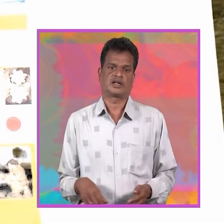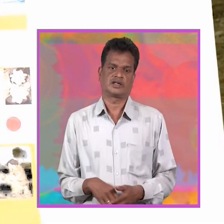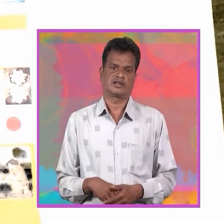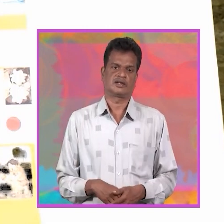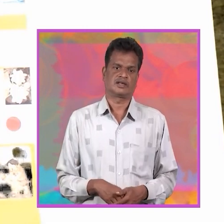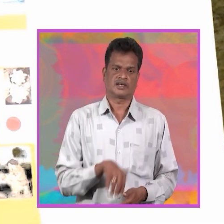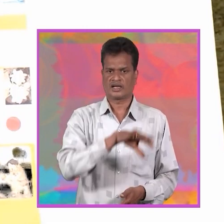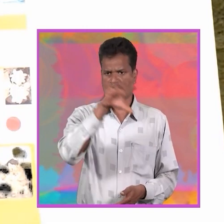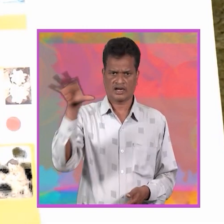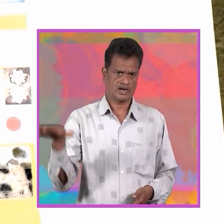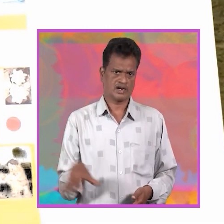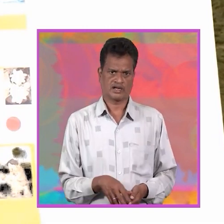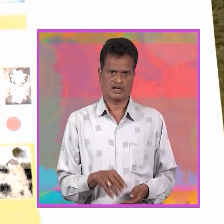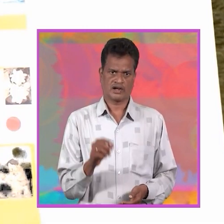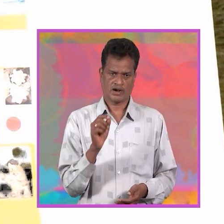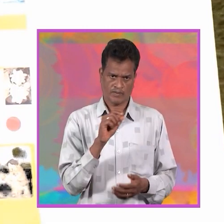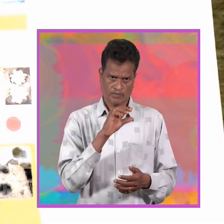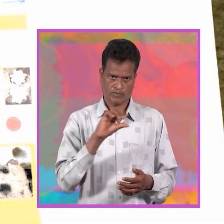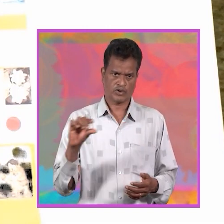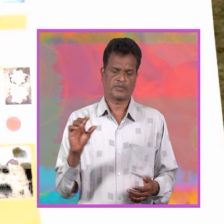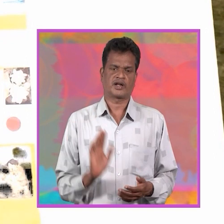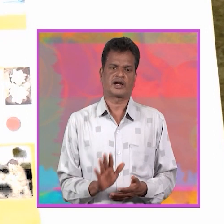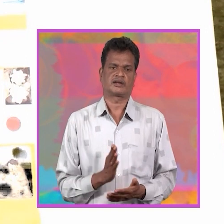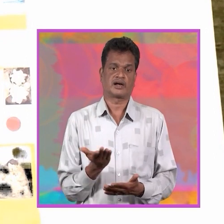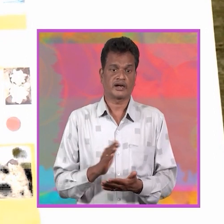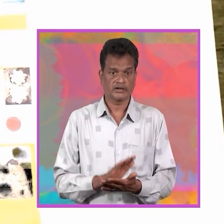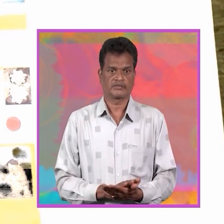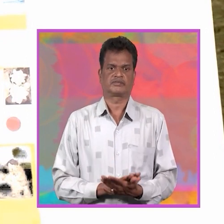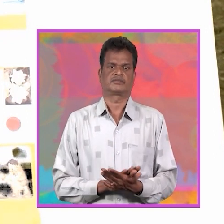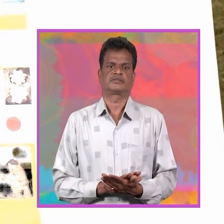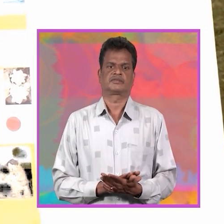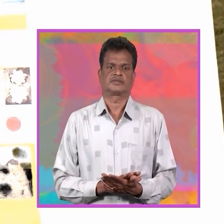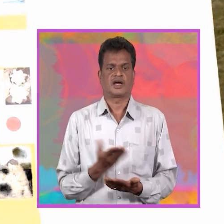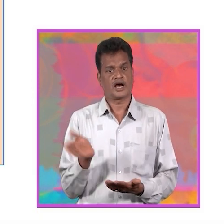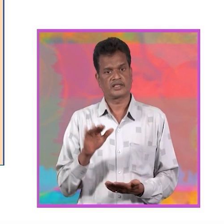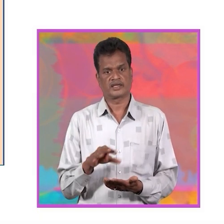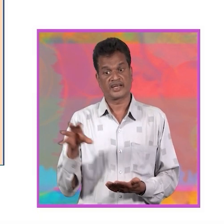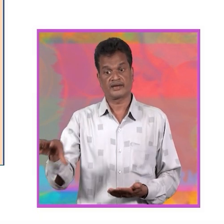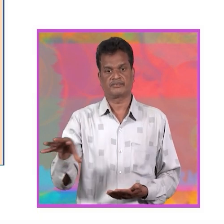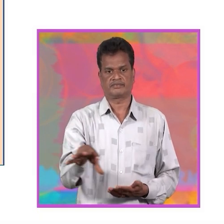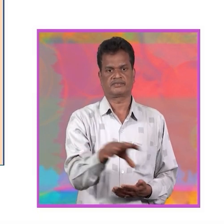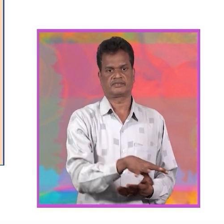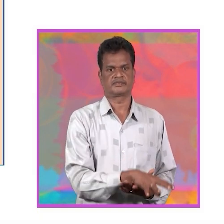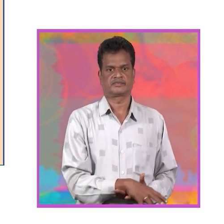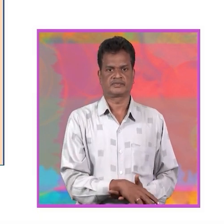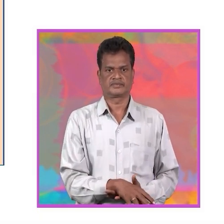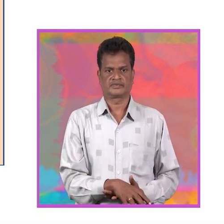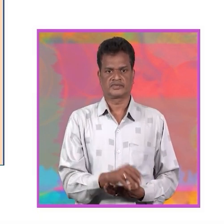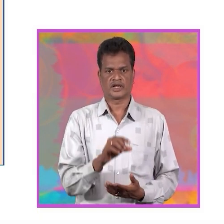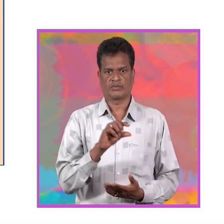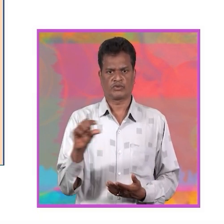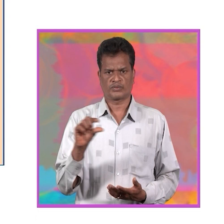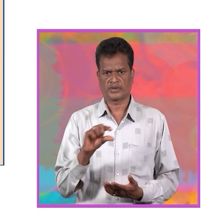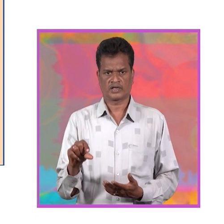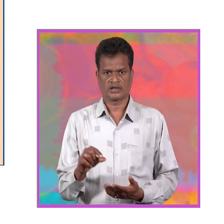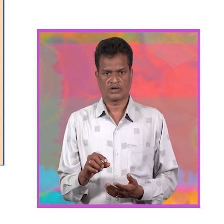எல்லாமே பொருட்பெயரில் அடங்கும். அதுக்கடுத்து பார்த்தீங்கன்னா இடப்பெயர். பொருட்பெயர்லே